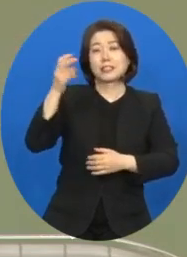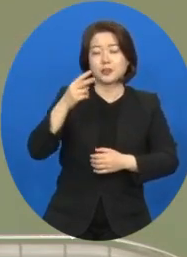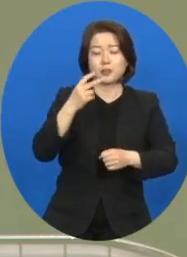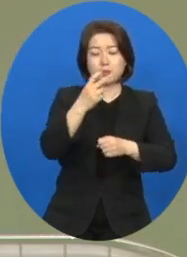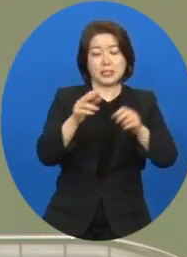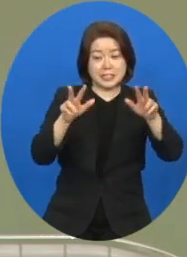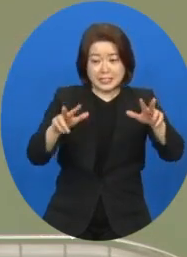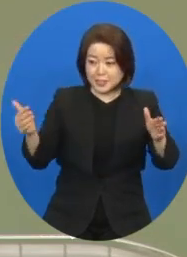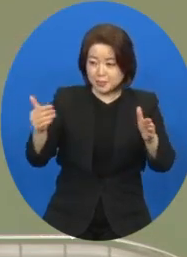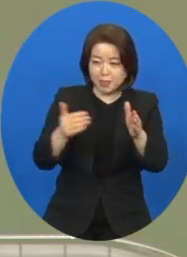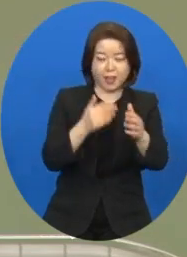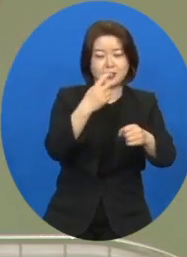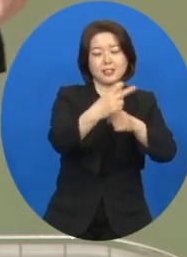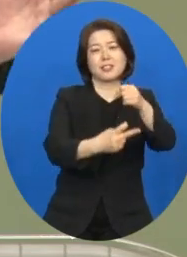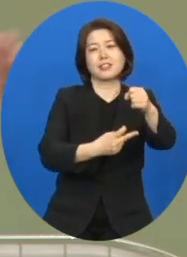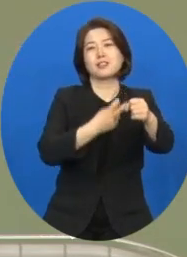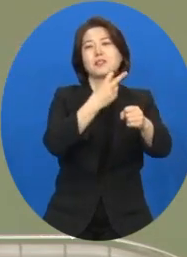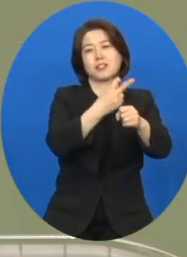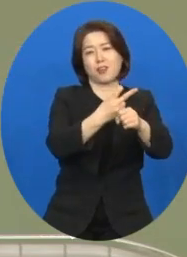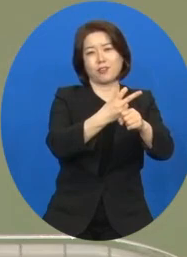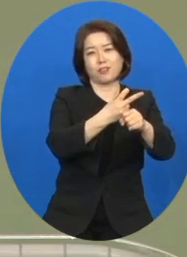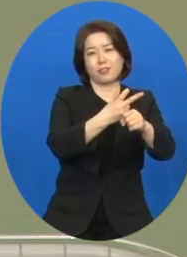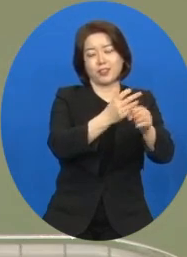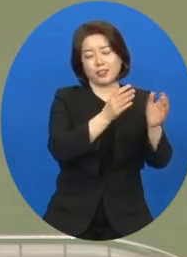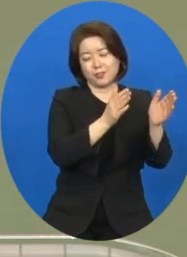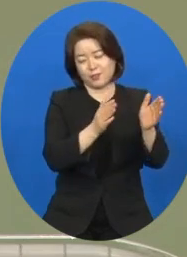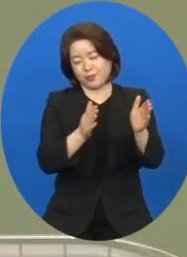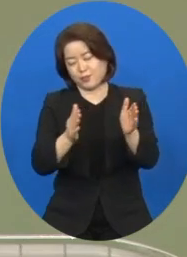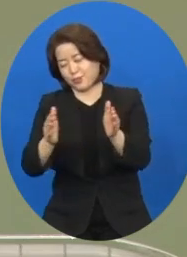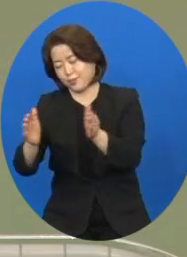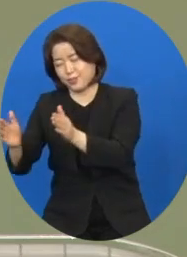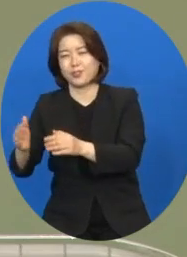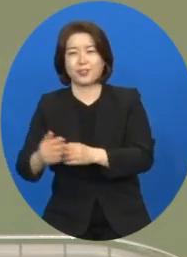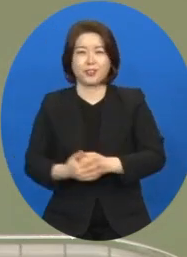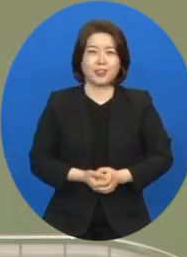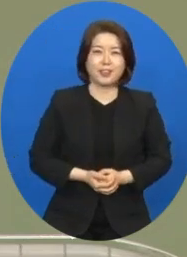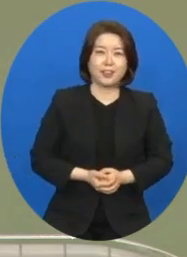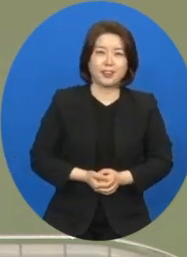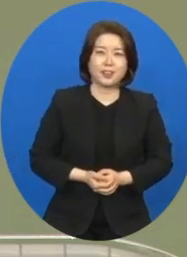지금 예수 동행 운동이 이렇게 진행되어 옵니다.